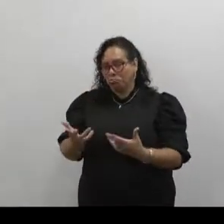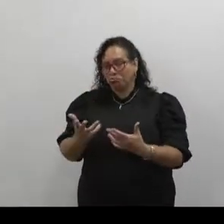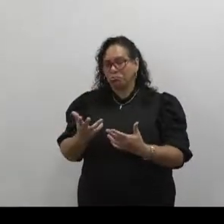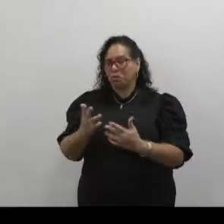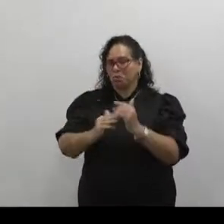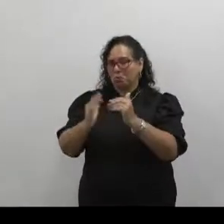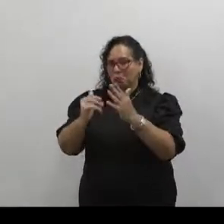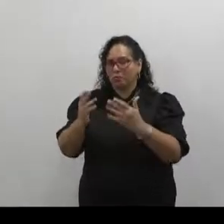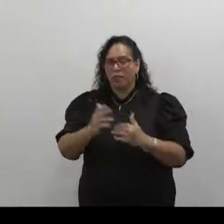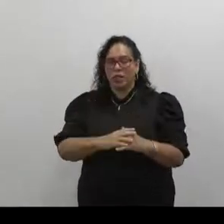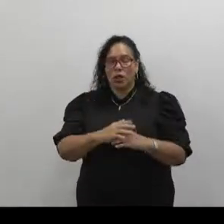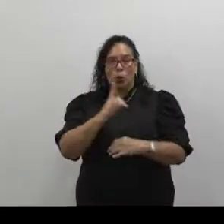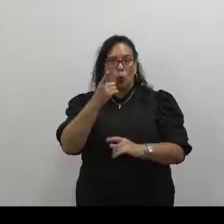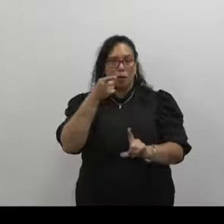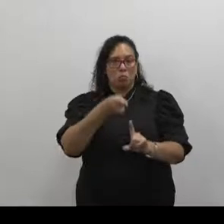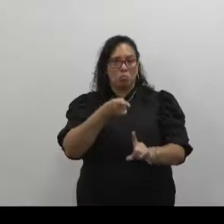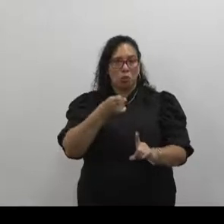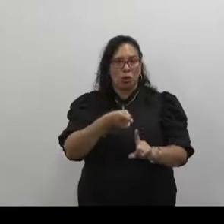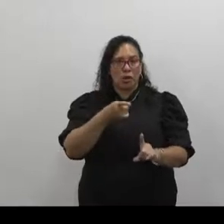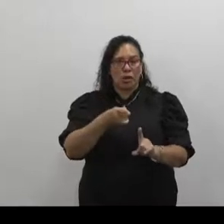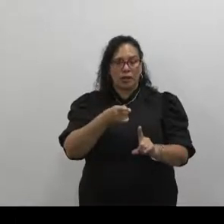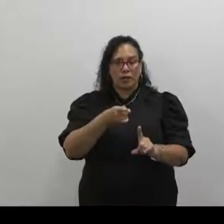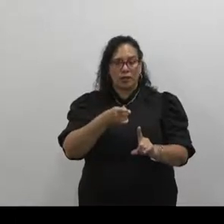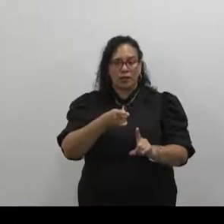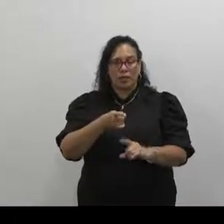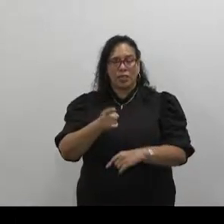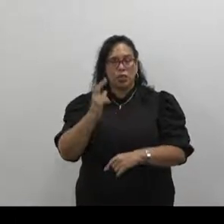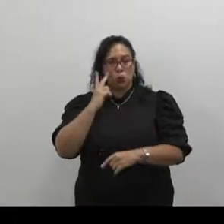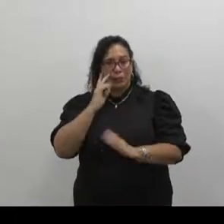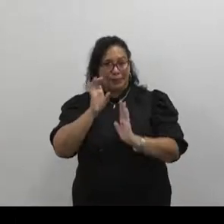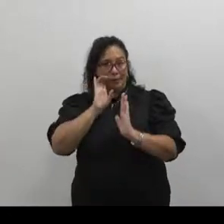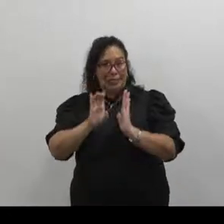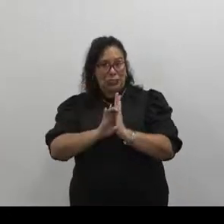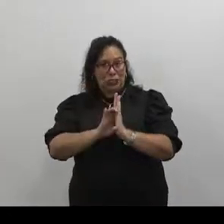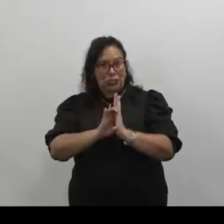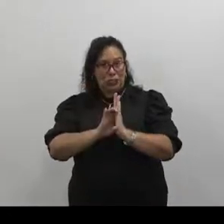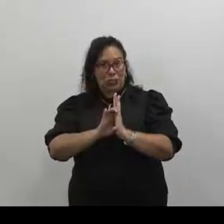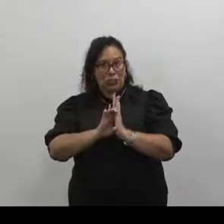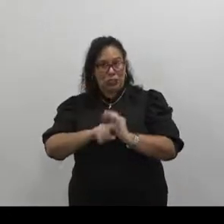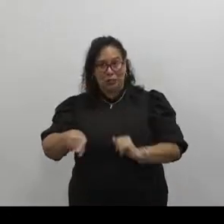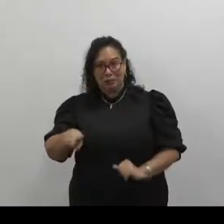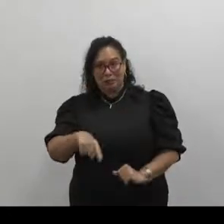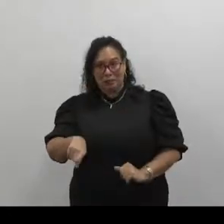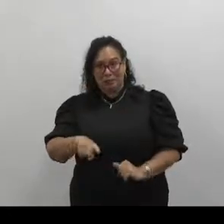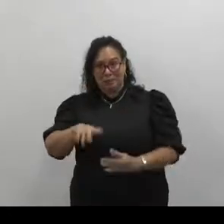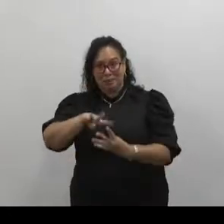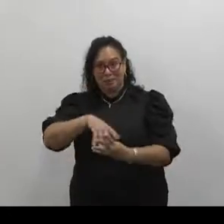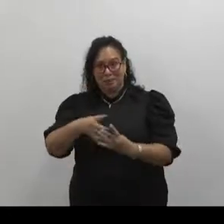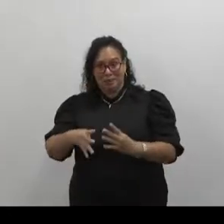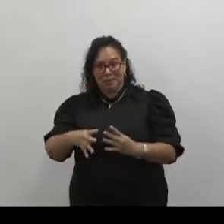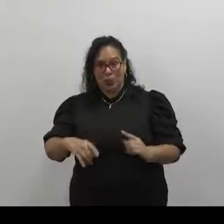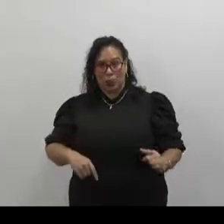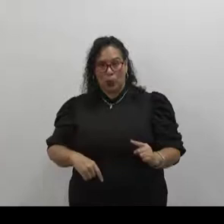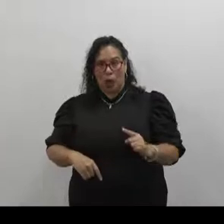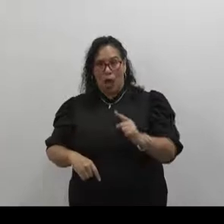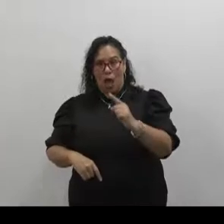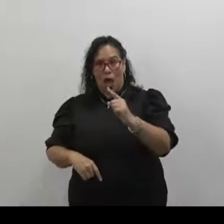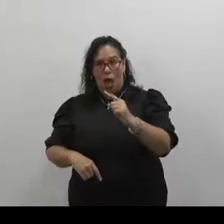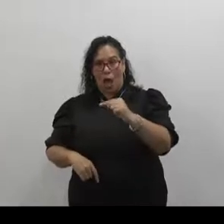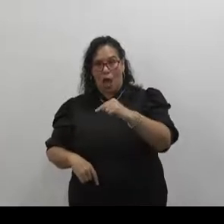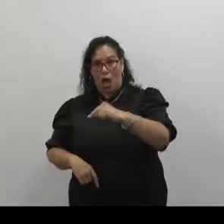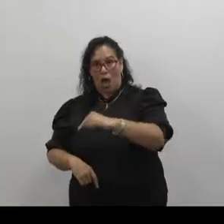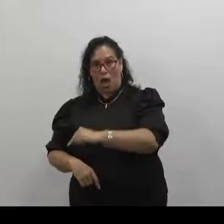châm nôn xa đại miên sọ chó hai nâng cả lãnh khá đại cái hai thà vì pra màn bàn cục